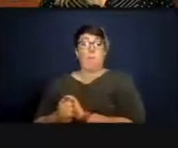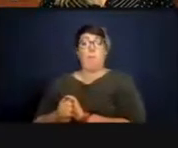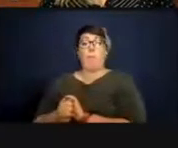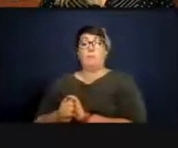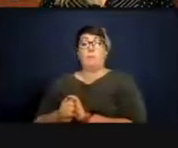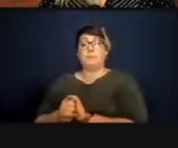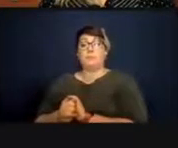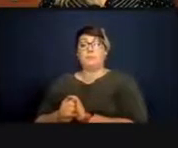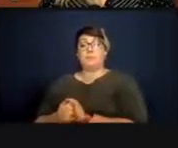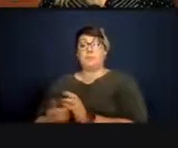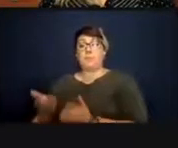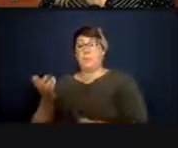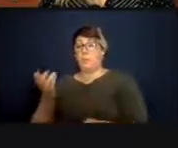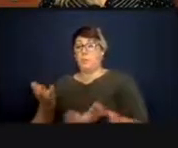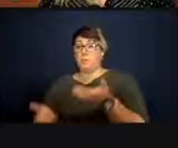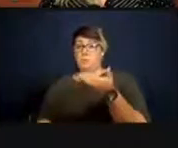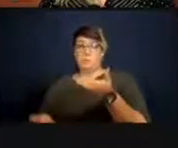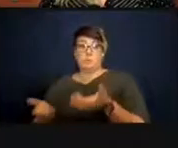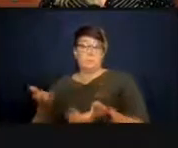hiyo.